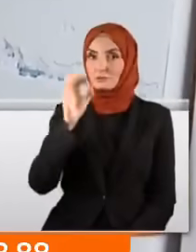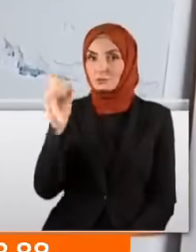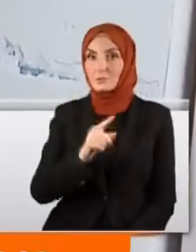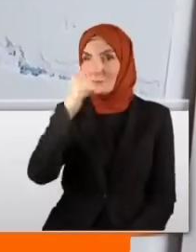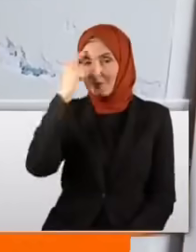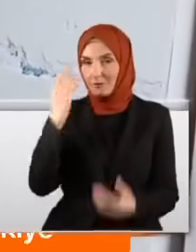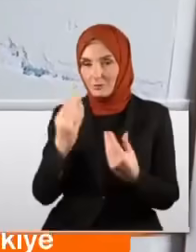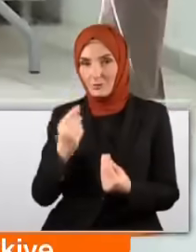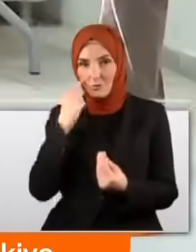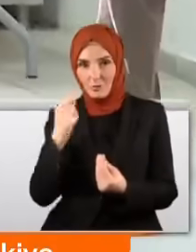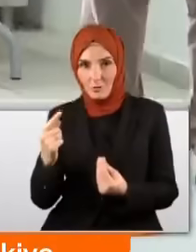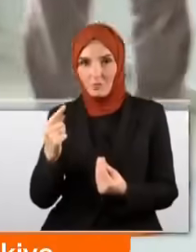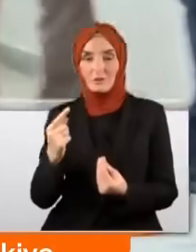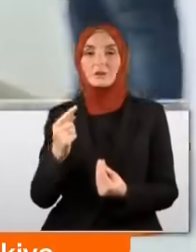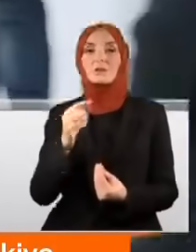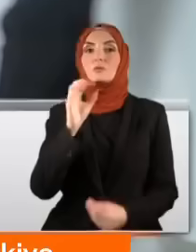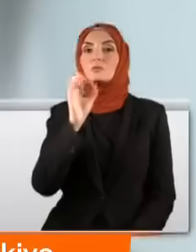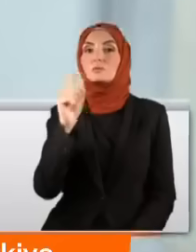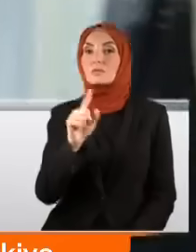ve bağkurlular için %